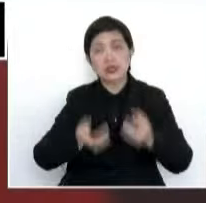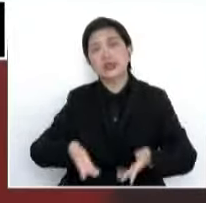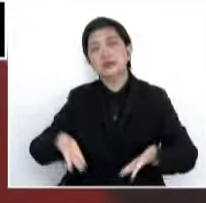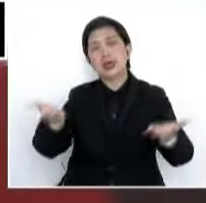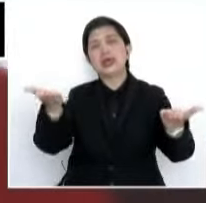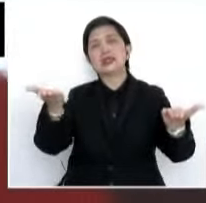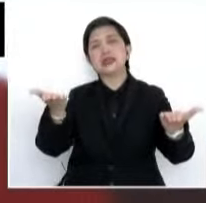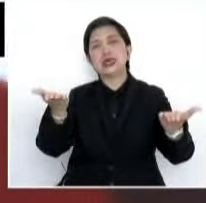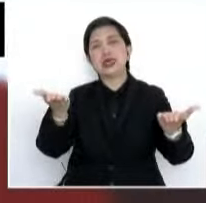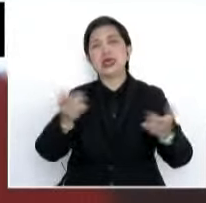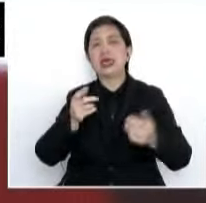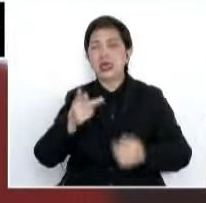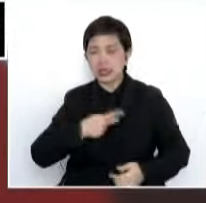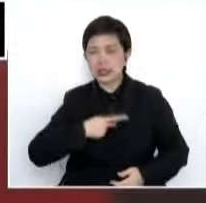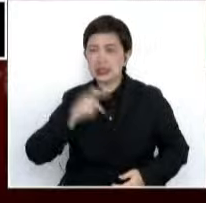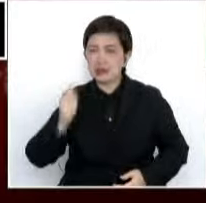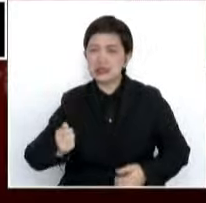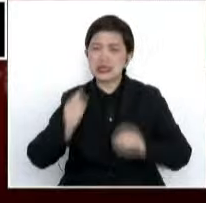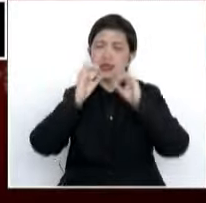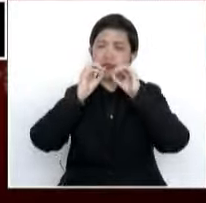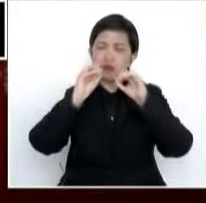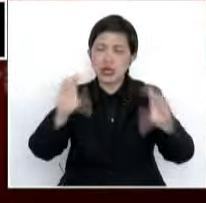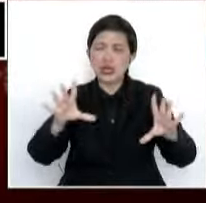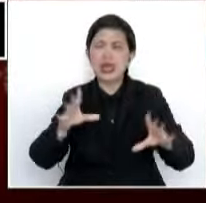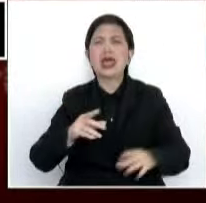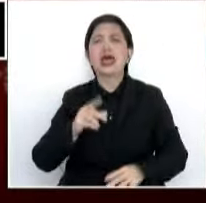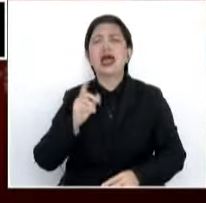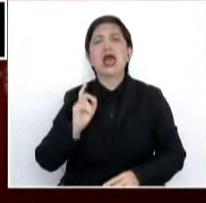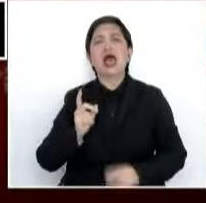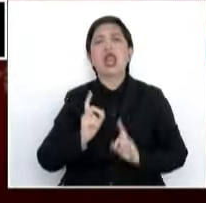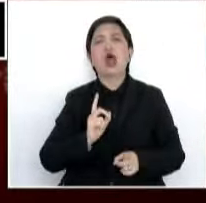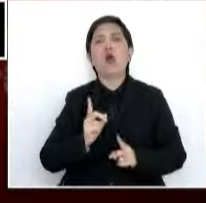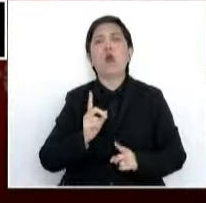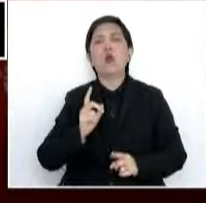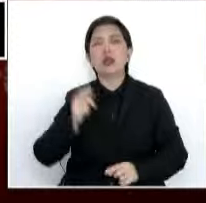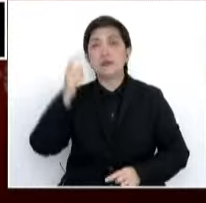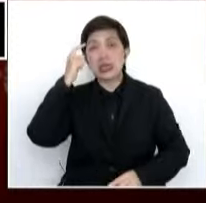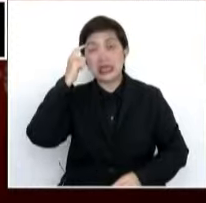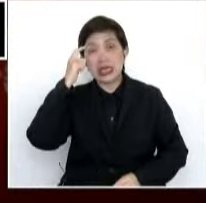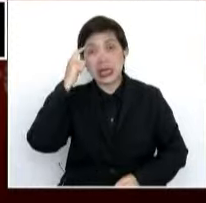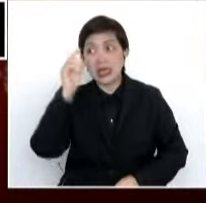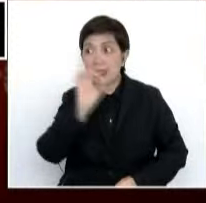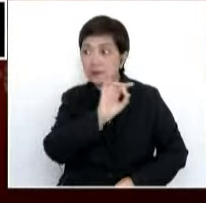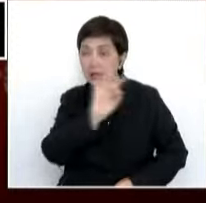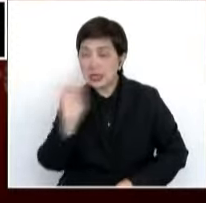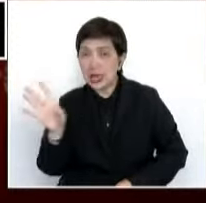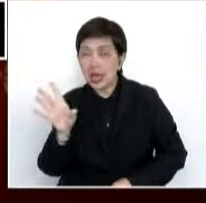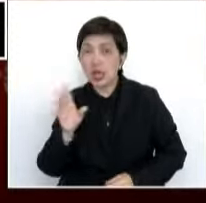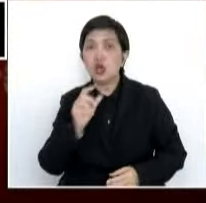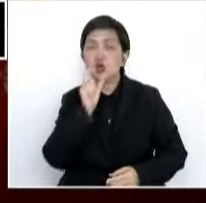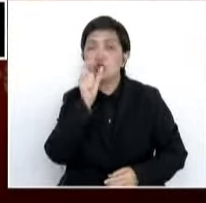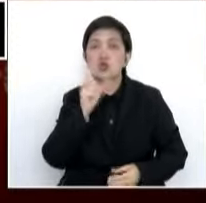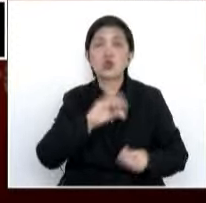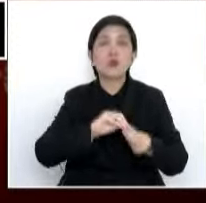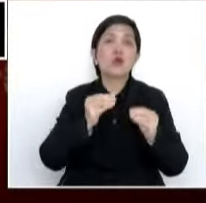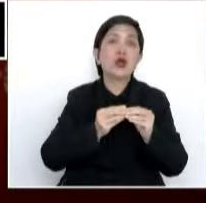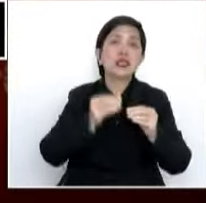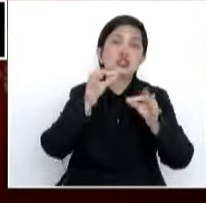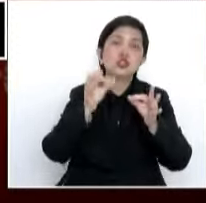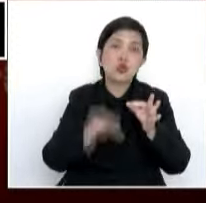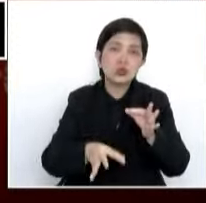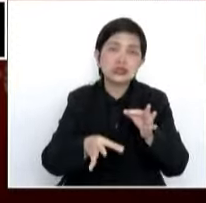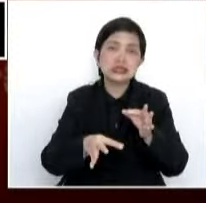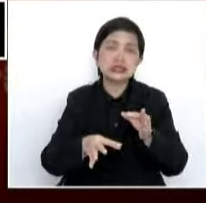bisa menginfokan bahwa ada perspektif lain mungkin dalam menyelesaikan sebuah permasalahan sekelas